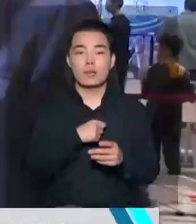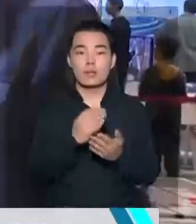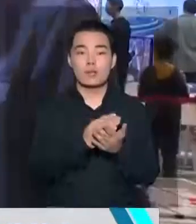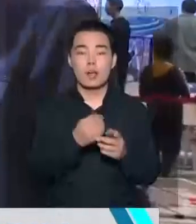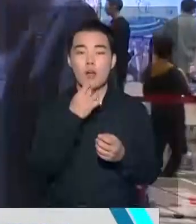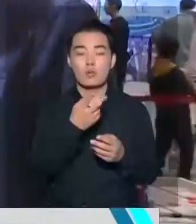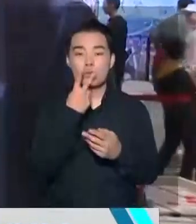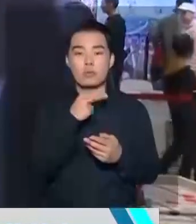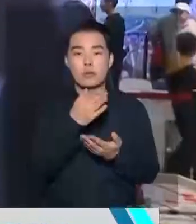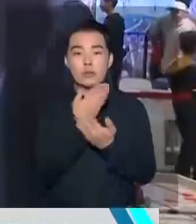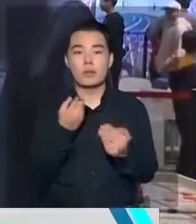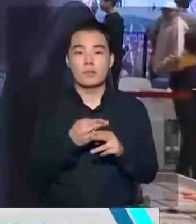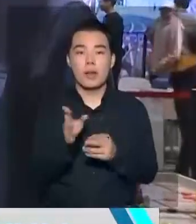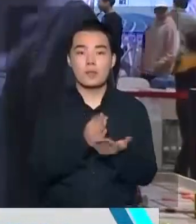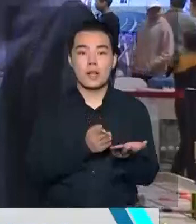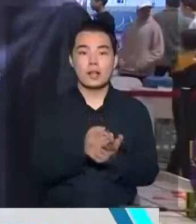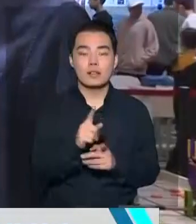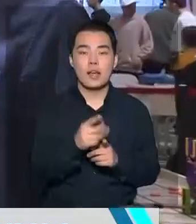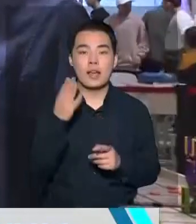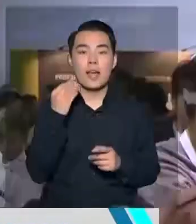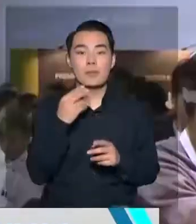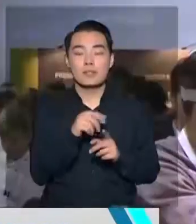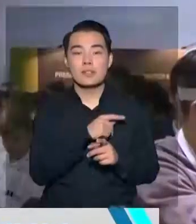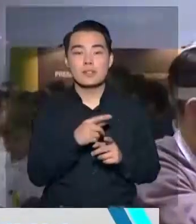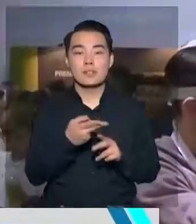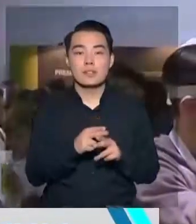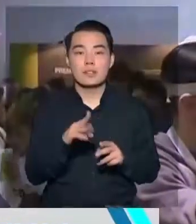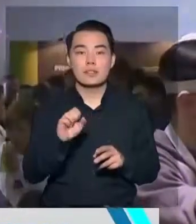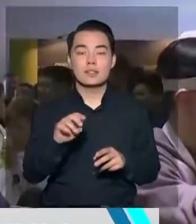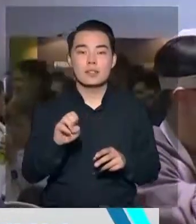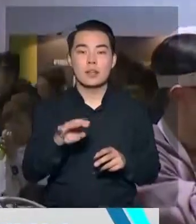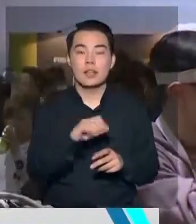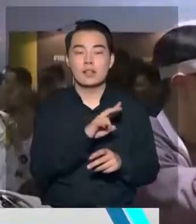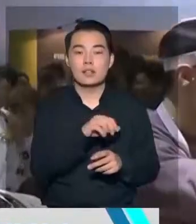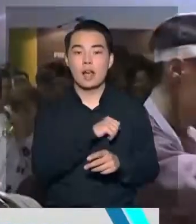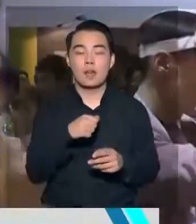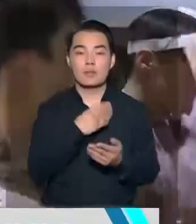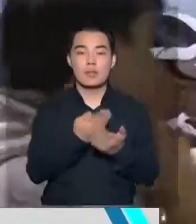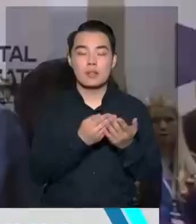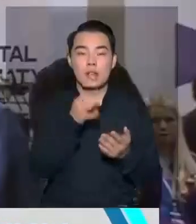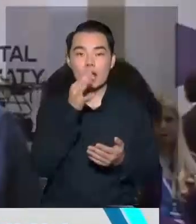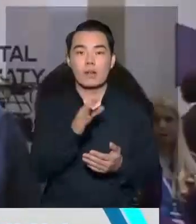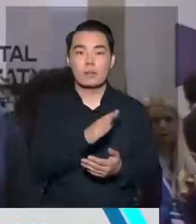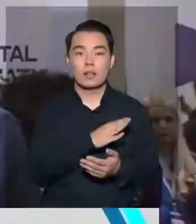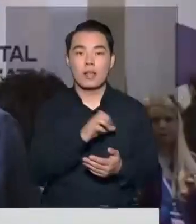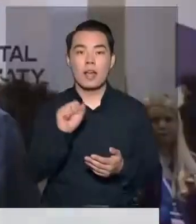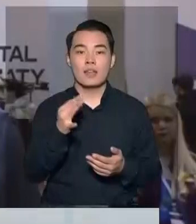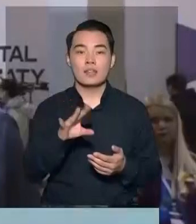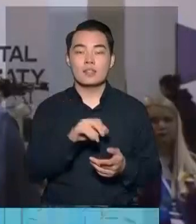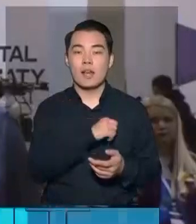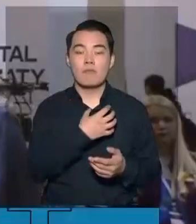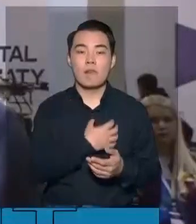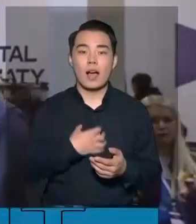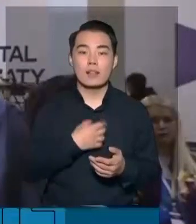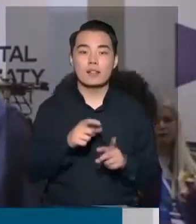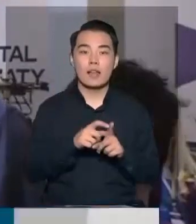бармай. Кремний алқабын бағындырып, Apple-дың қызметкер атанған Темірлан Сейдахметте жақсы кеңес берді. IT-дің ең басты тілін,